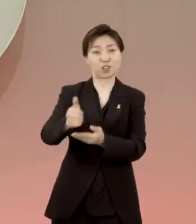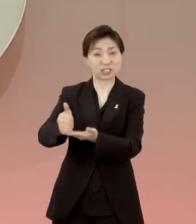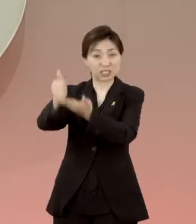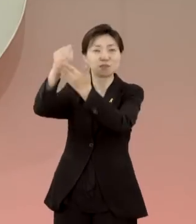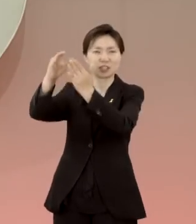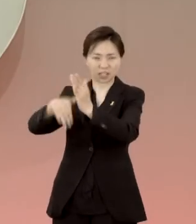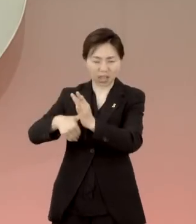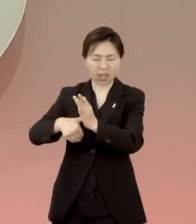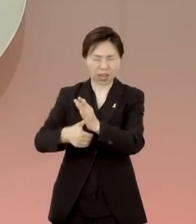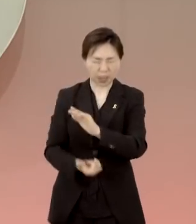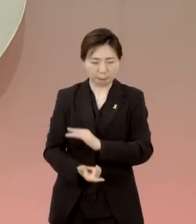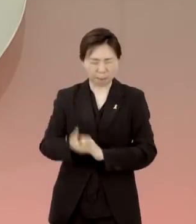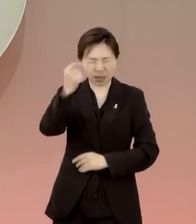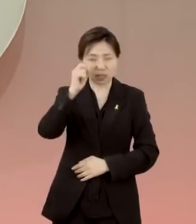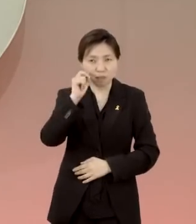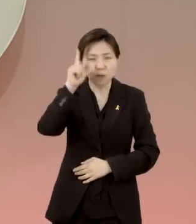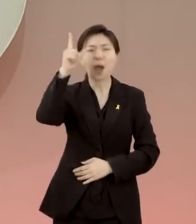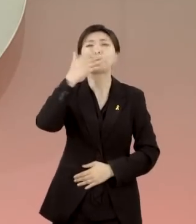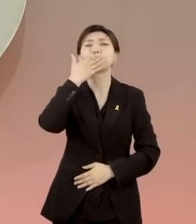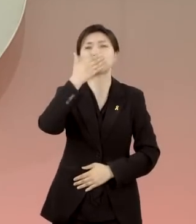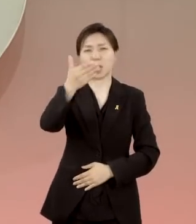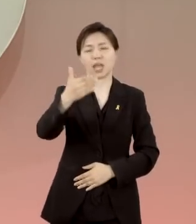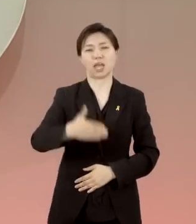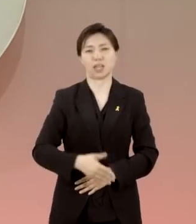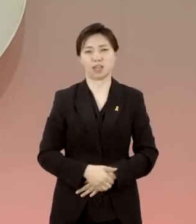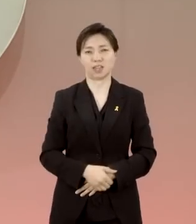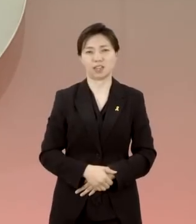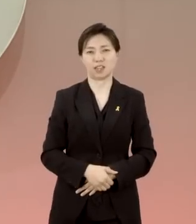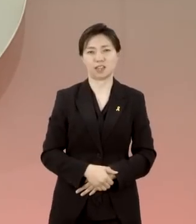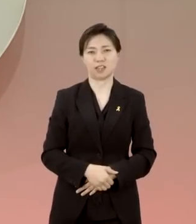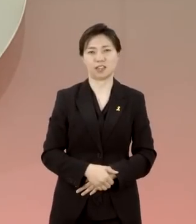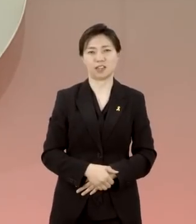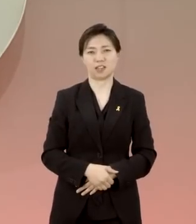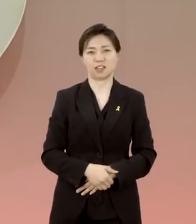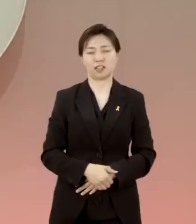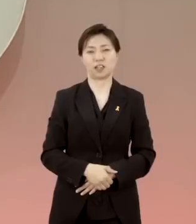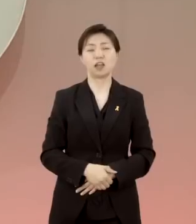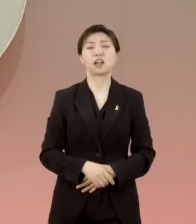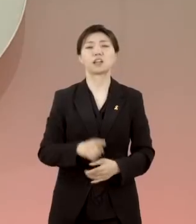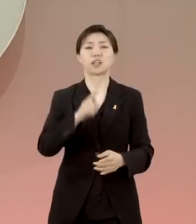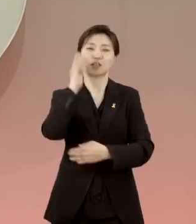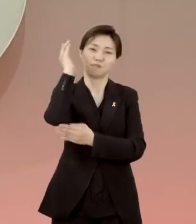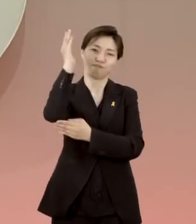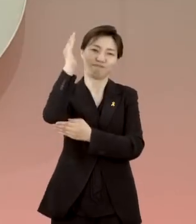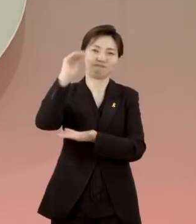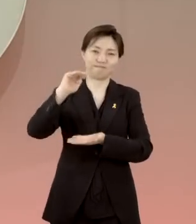저렇게 빨리 아라함이 될 수 있었던 것이다라고